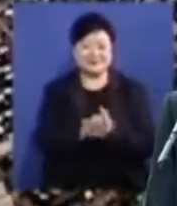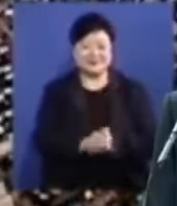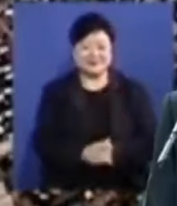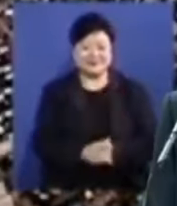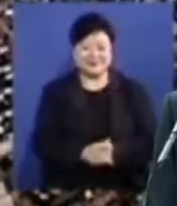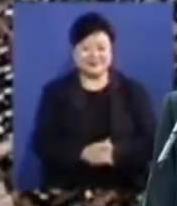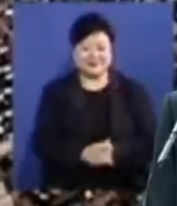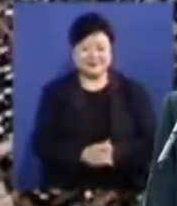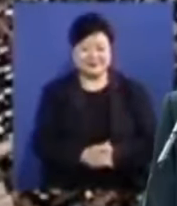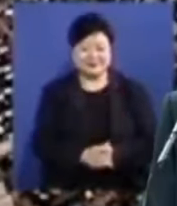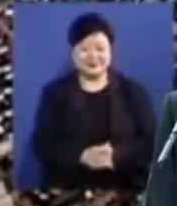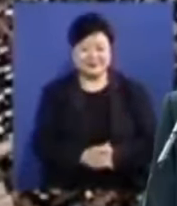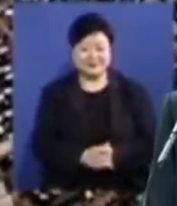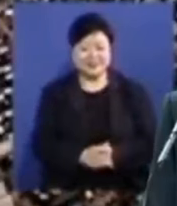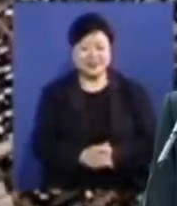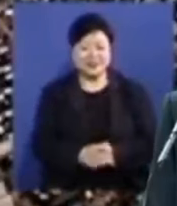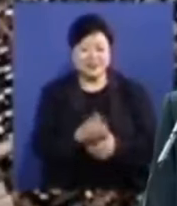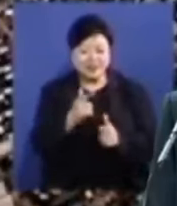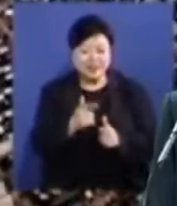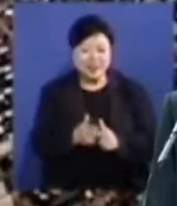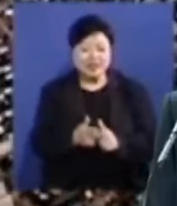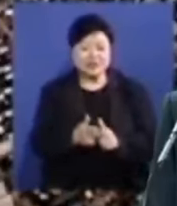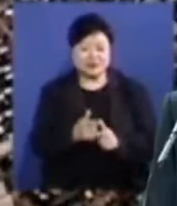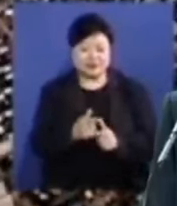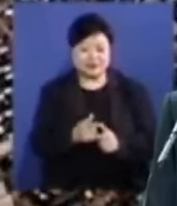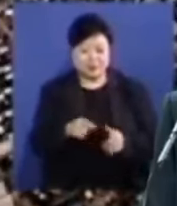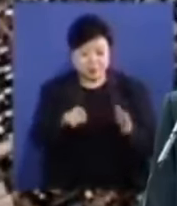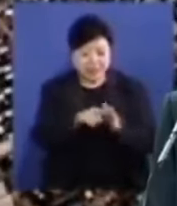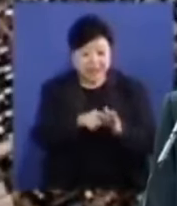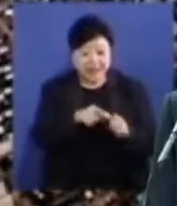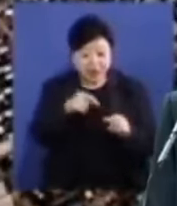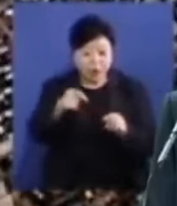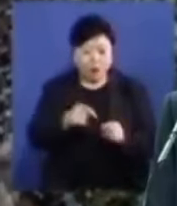내가 구원을 받고 나로 말미암아 우리 가족들이 다 구원을 받고